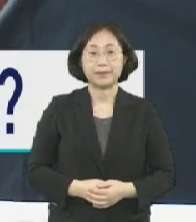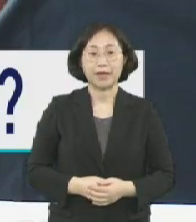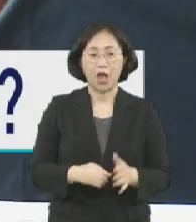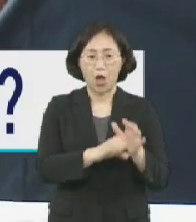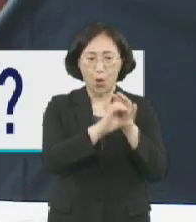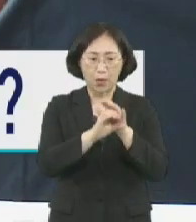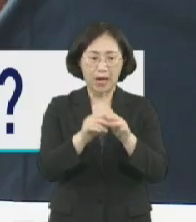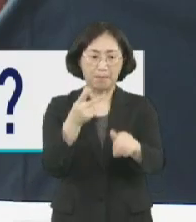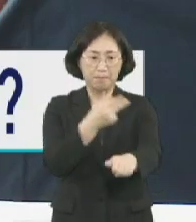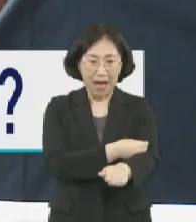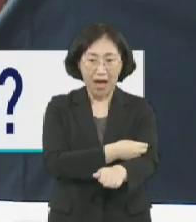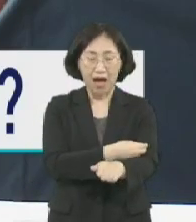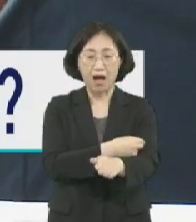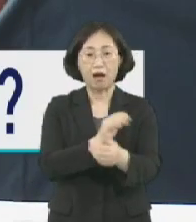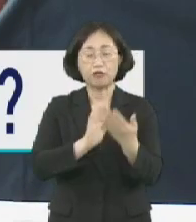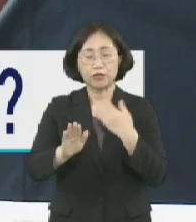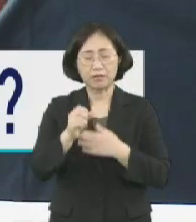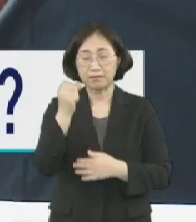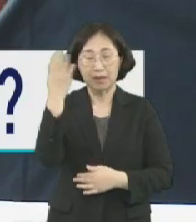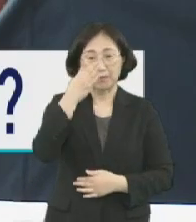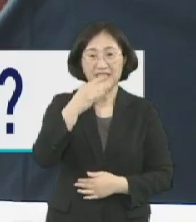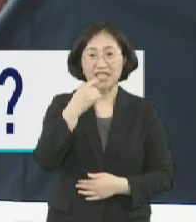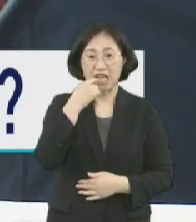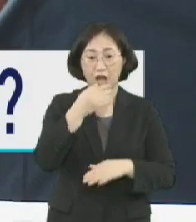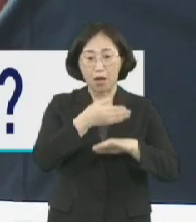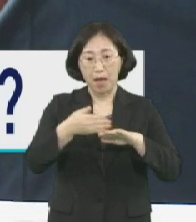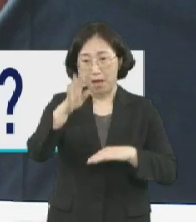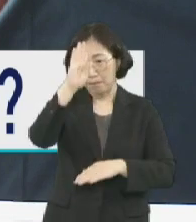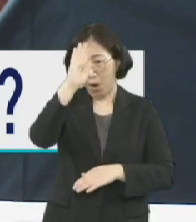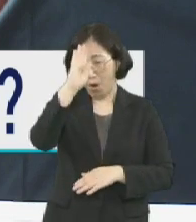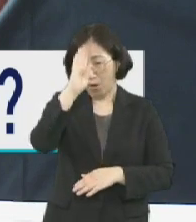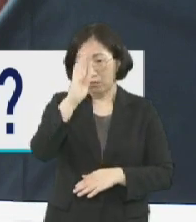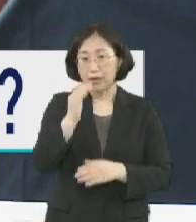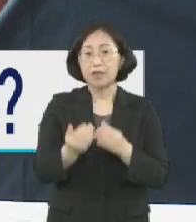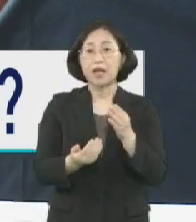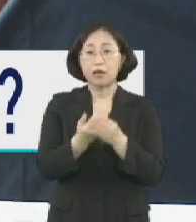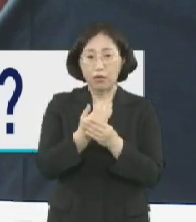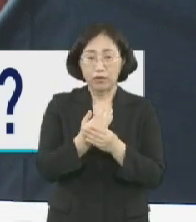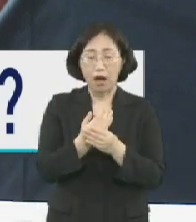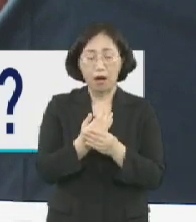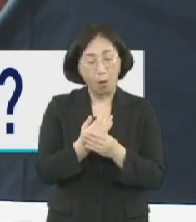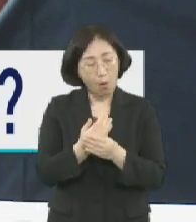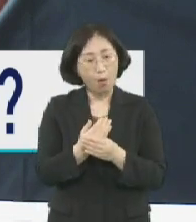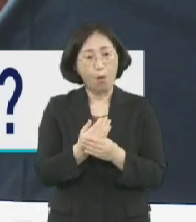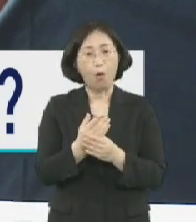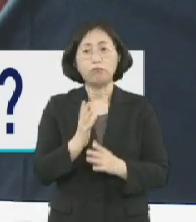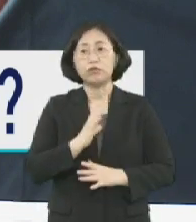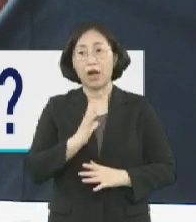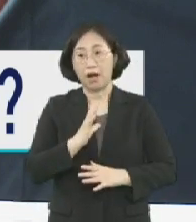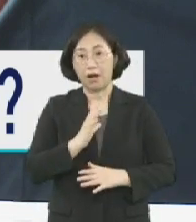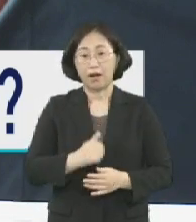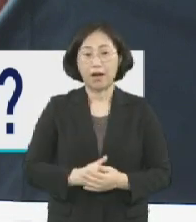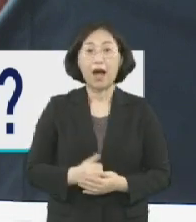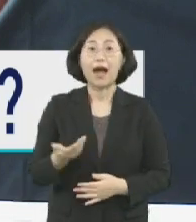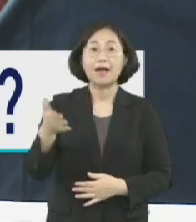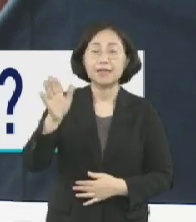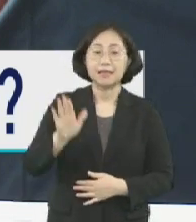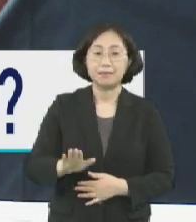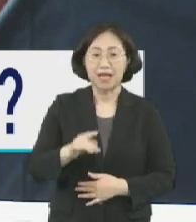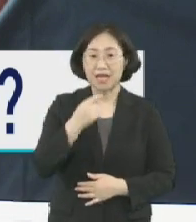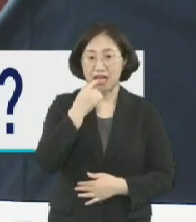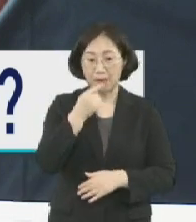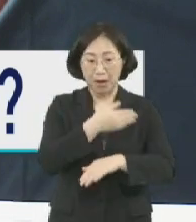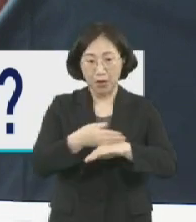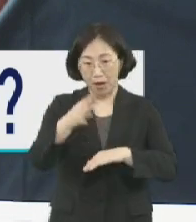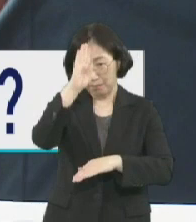최근 코로나 백신 접종 후에 급성 백혈병이 걸렸다는 신고가 잇따르면서 불안감이 확산되고 있습니다. 하지만